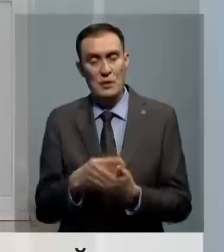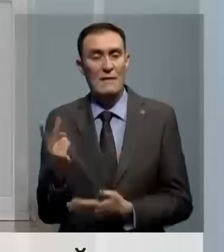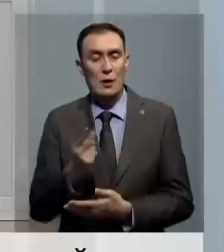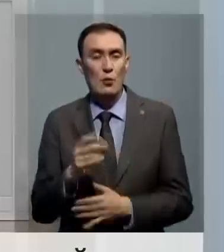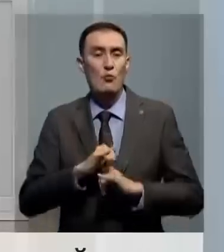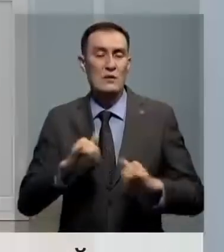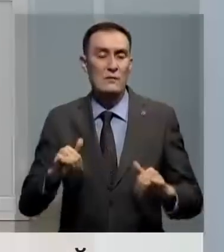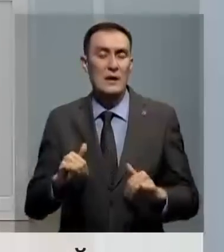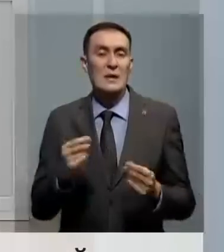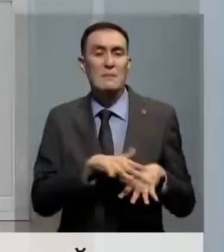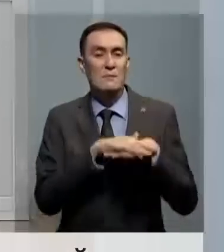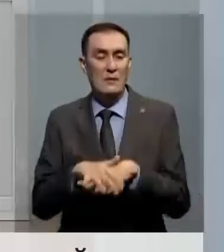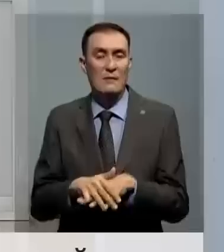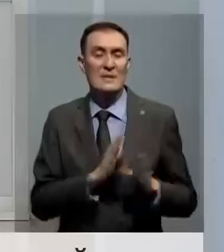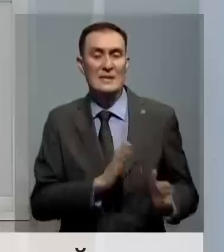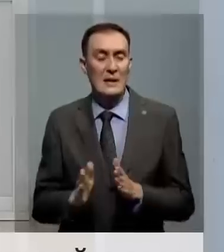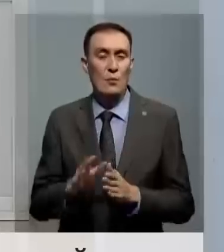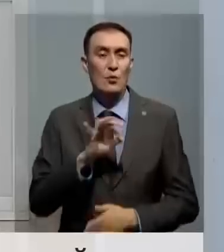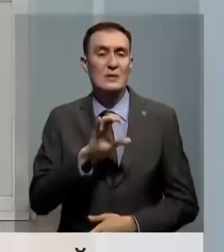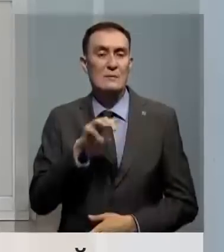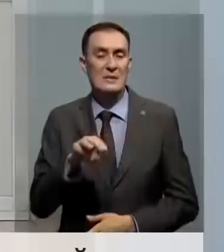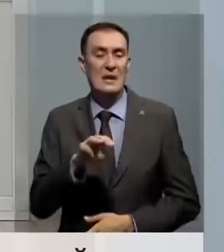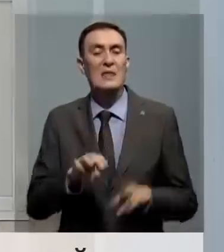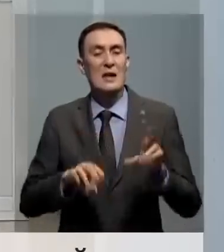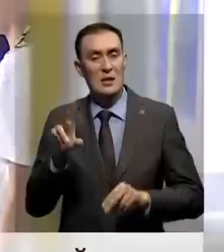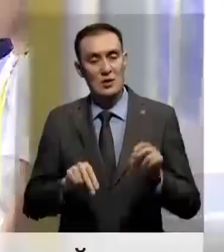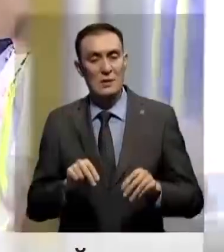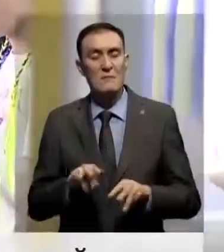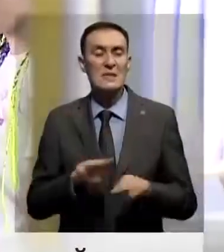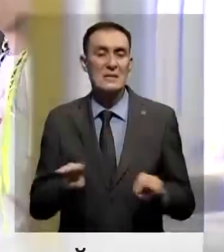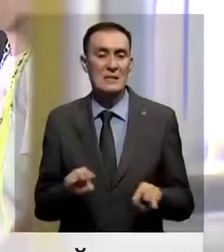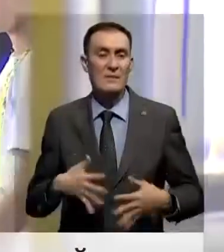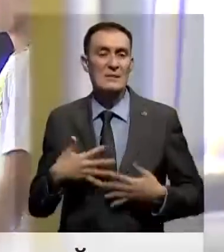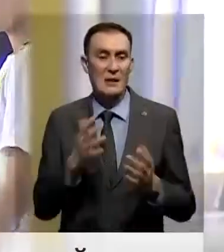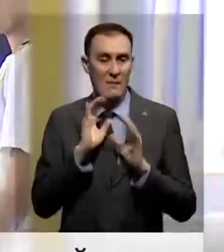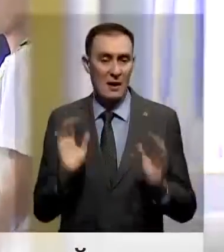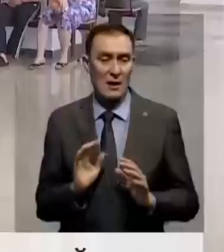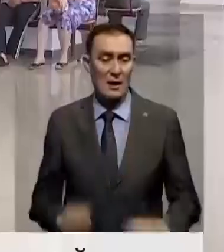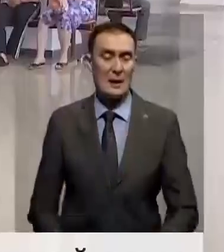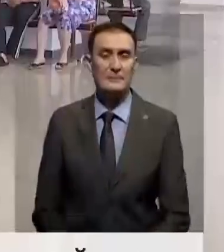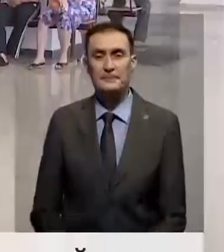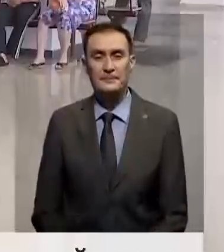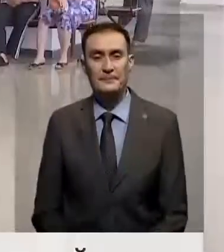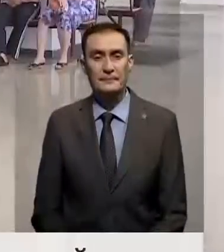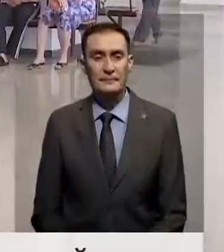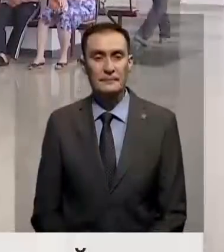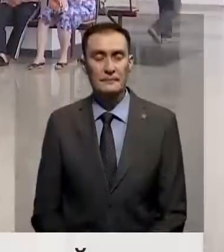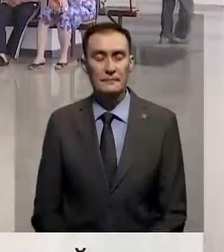– увеличить приток денег в систему, надеются в Минздраве. Глана Калена, Асхат Хурогайшиев, Ербол Даиров, Хабар 24.